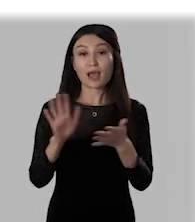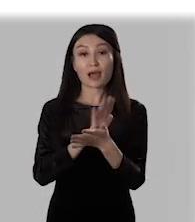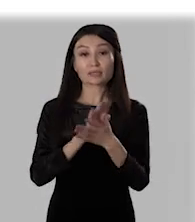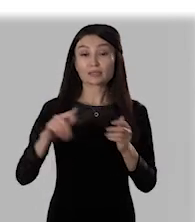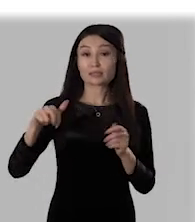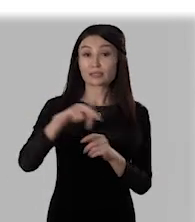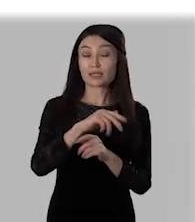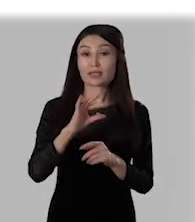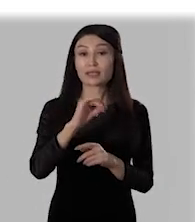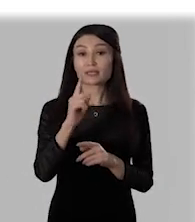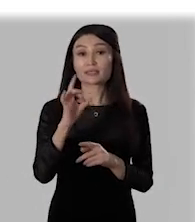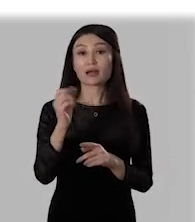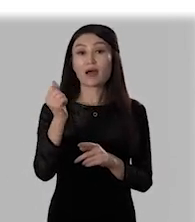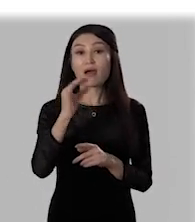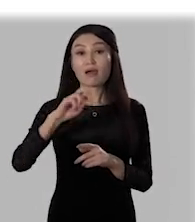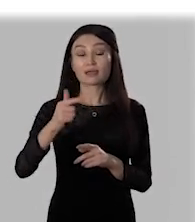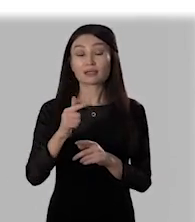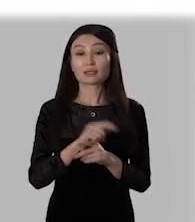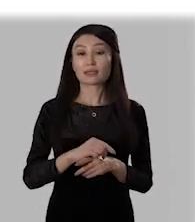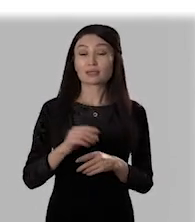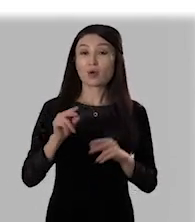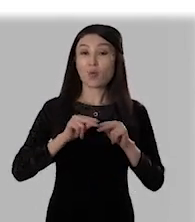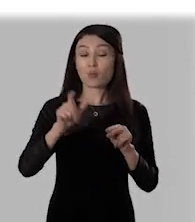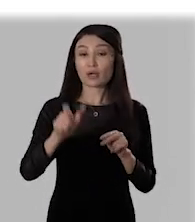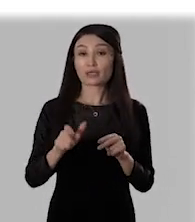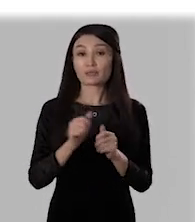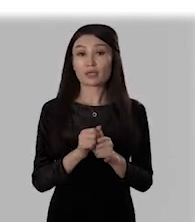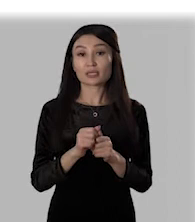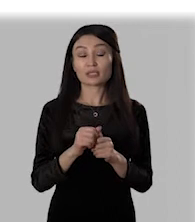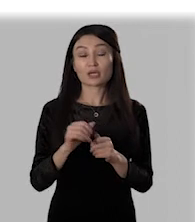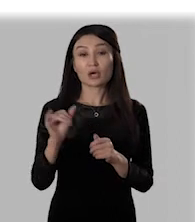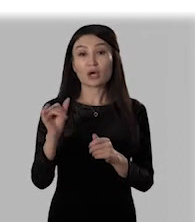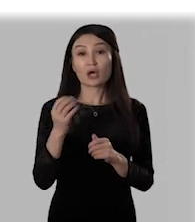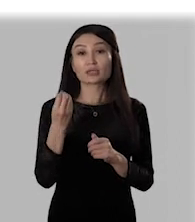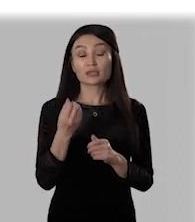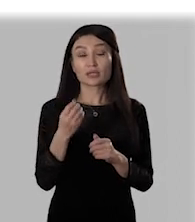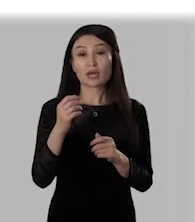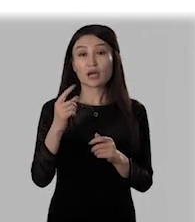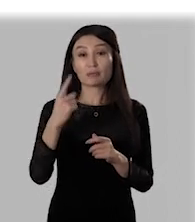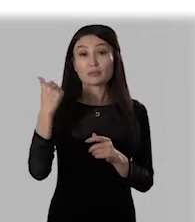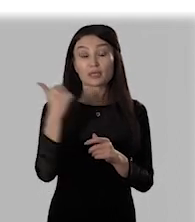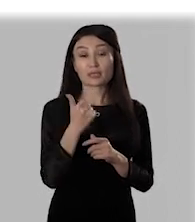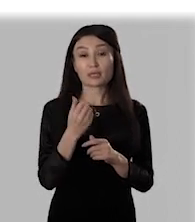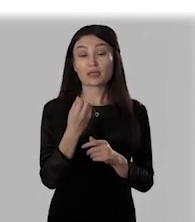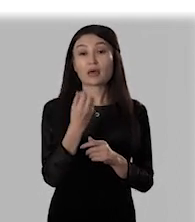Израилдин мугалимдери ишемби күндөн башка апта ичинде дагы 2 күн эс